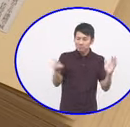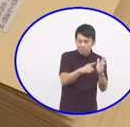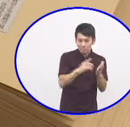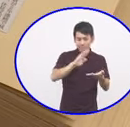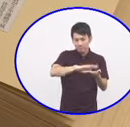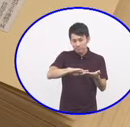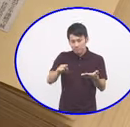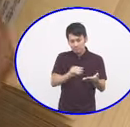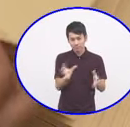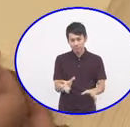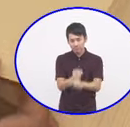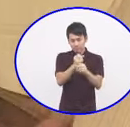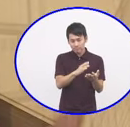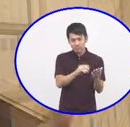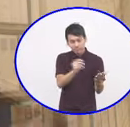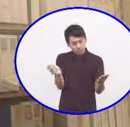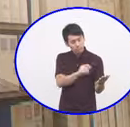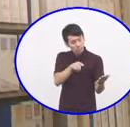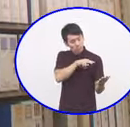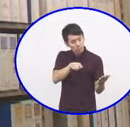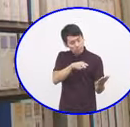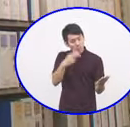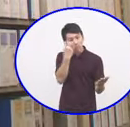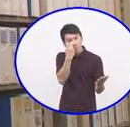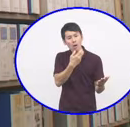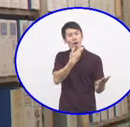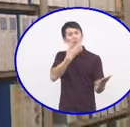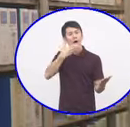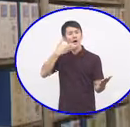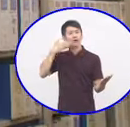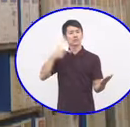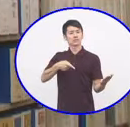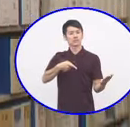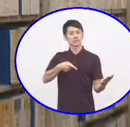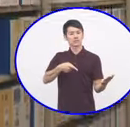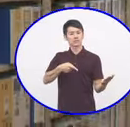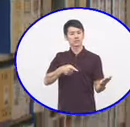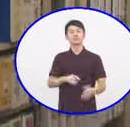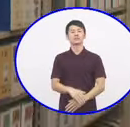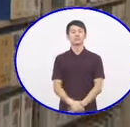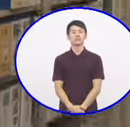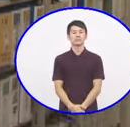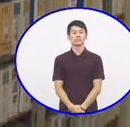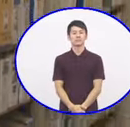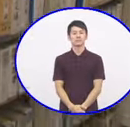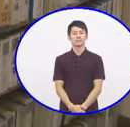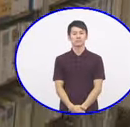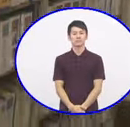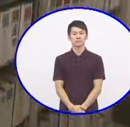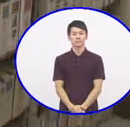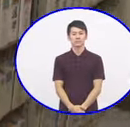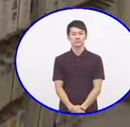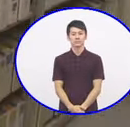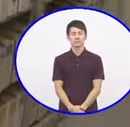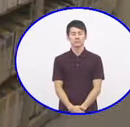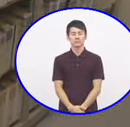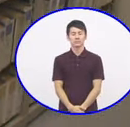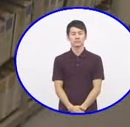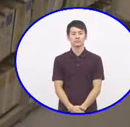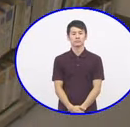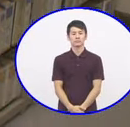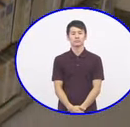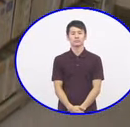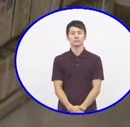いて内容による分類ごとにまとめていますから、京都市のことを調べるのにとても便利なんです